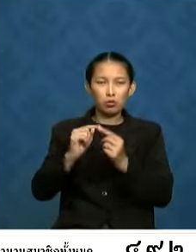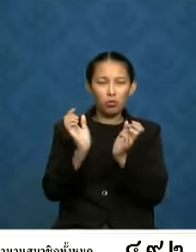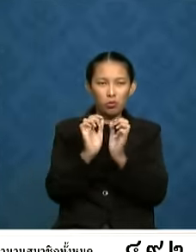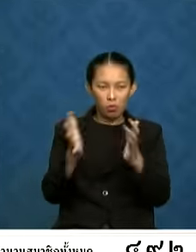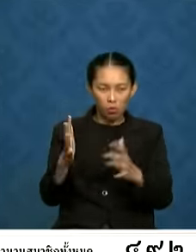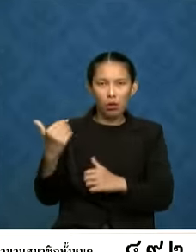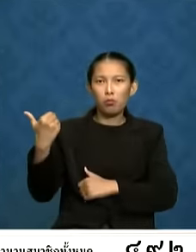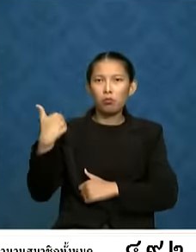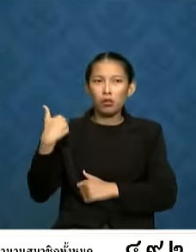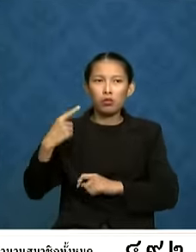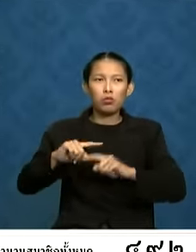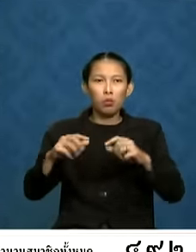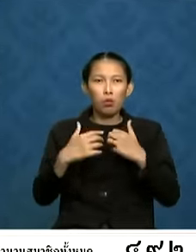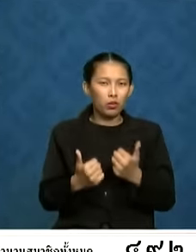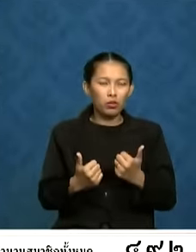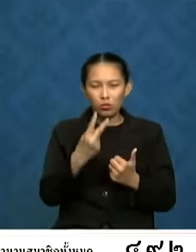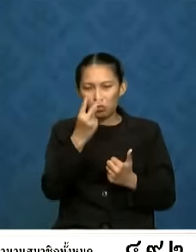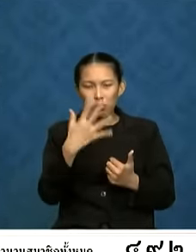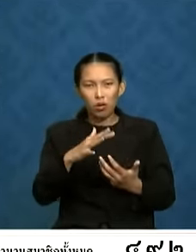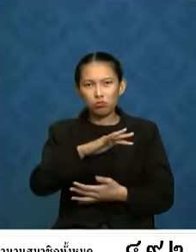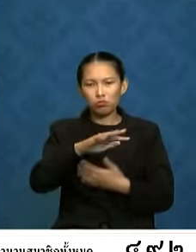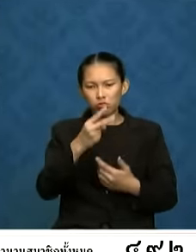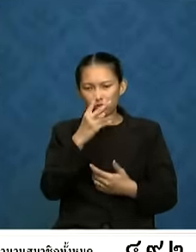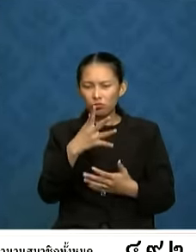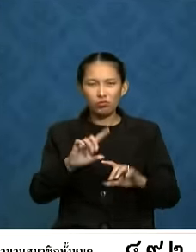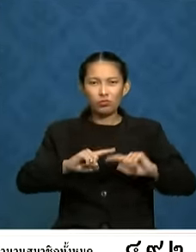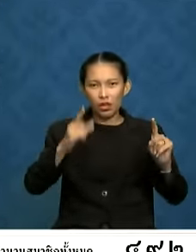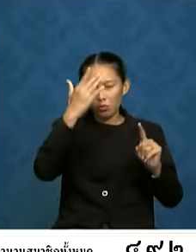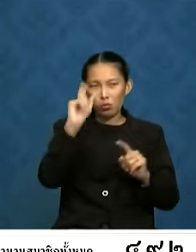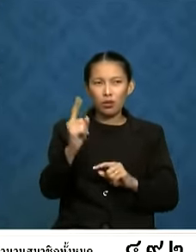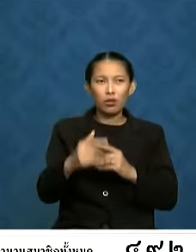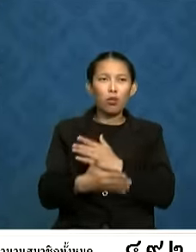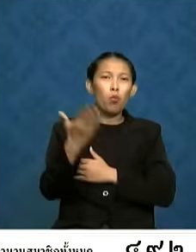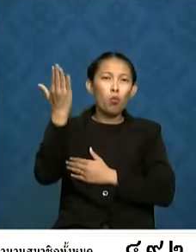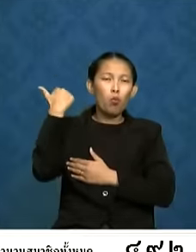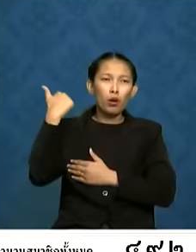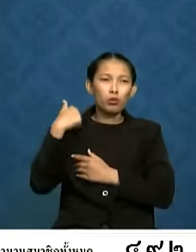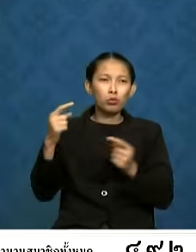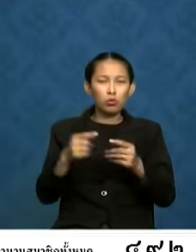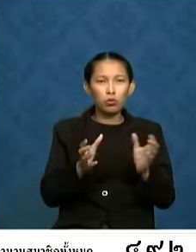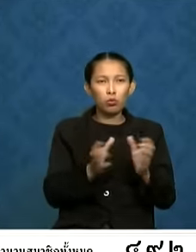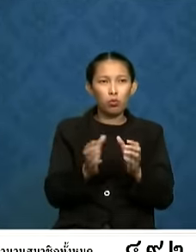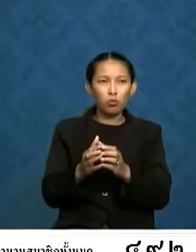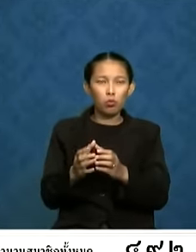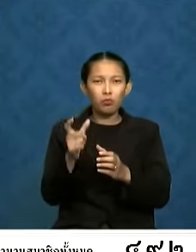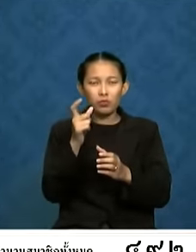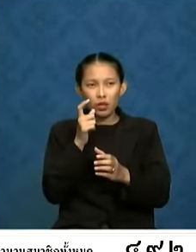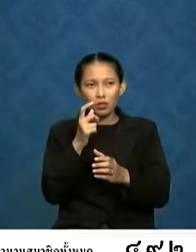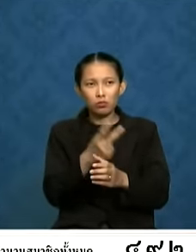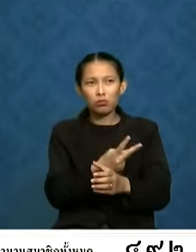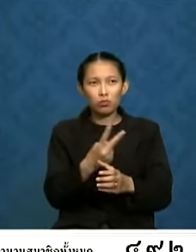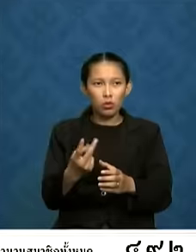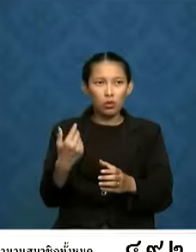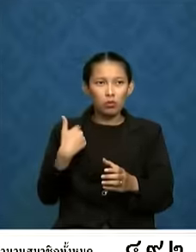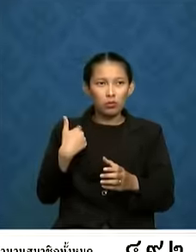สุดซอยแต่วันนี้ผมคิดว่าบรรยากาศทางการเมืองต่างกันฮะเพราะวันนั้นเความขัดแย้งทางการเมืองของพรรคการเมืองใหญ่ 2พรรคเนี่ยนะครับ